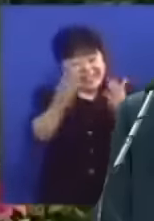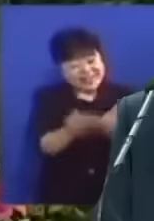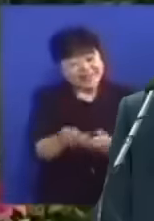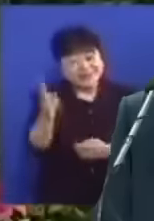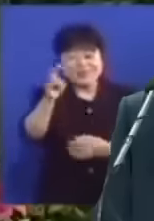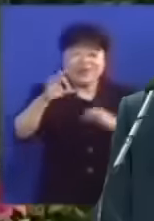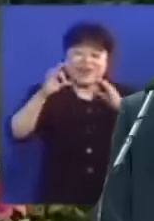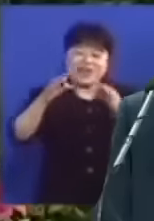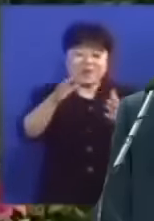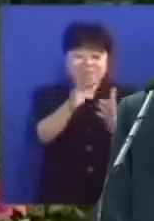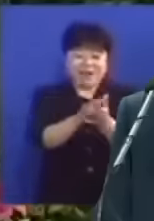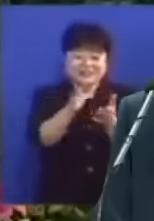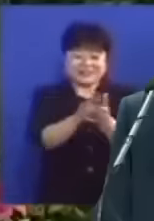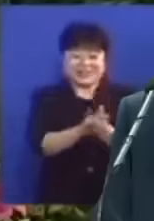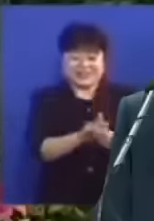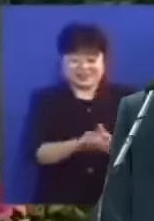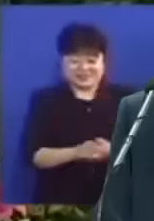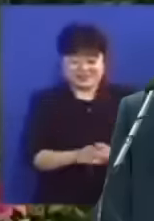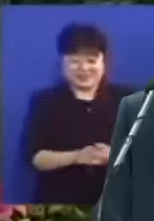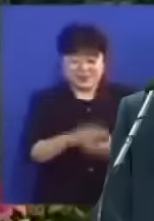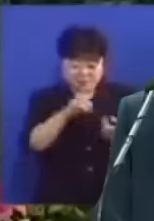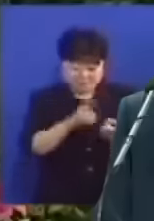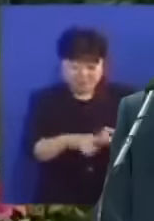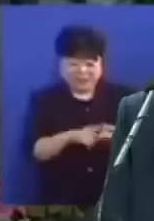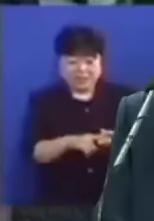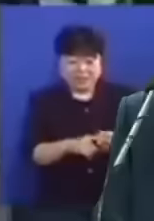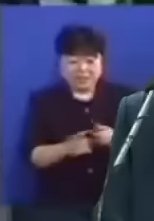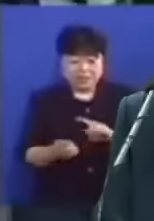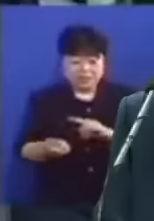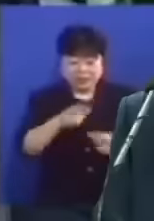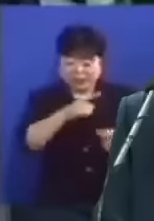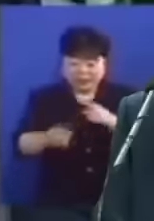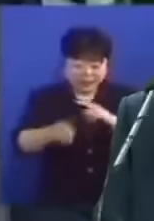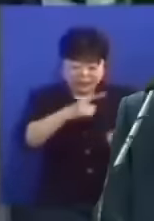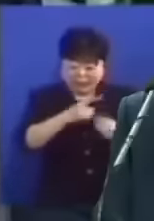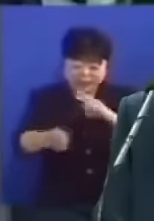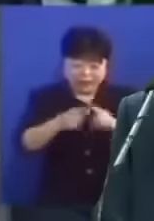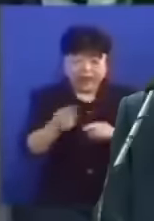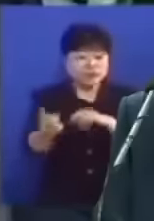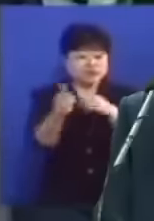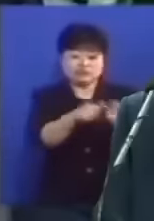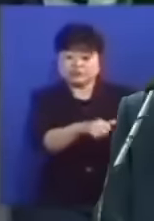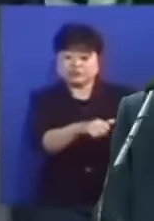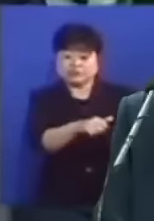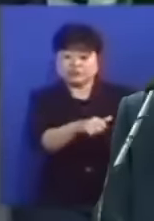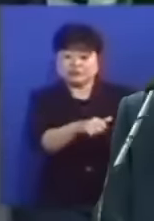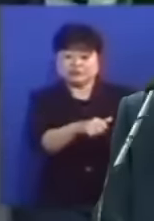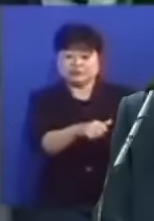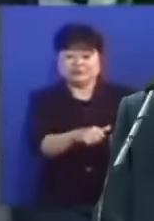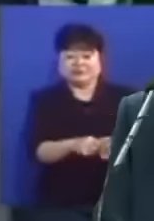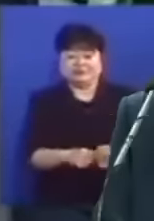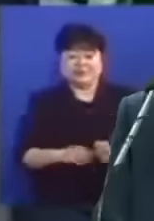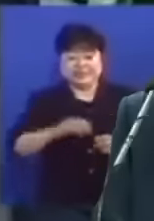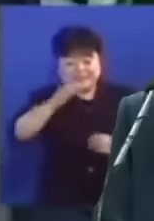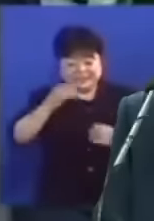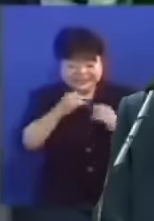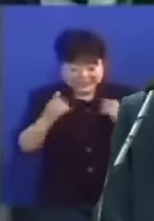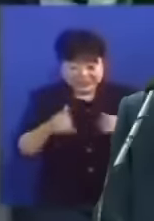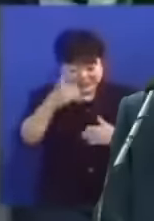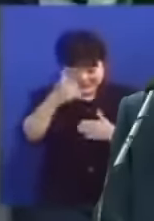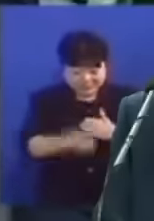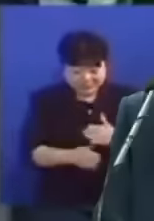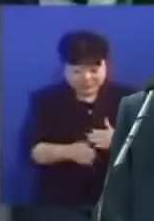노래하고 노래 박자에 맞추어서 서로 칼로 찌르고 죽고 나중에 이스라엘 백성들은 가서 전리품만 주워 모은